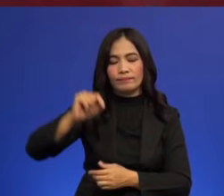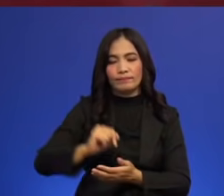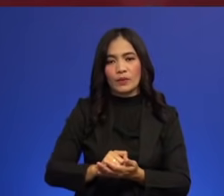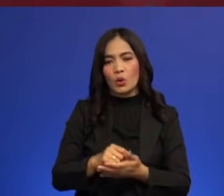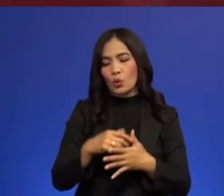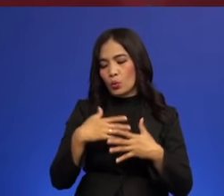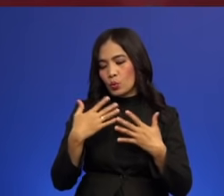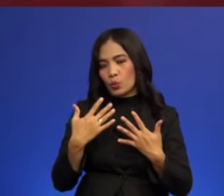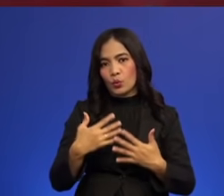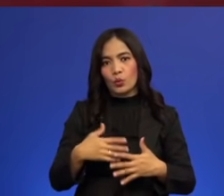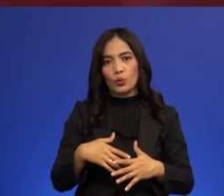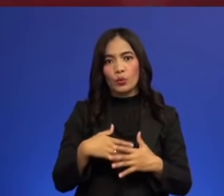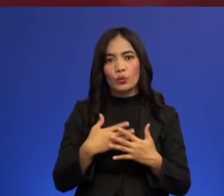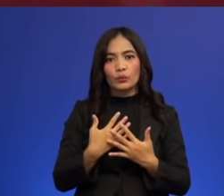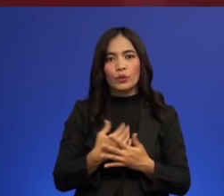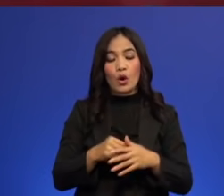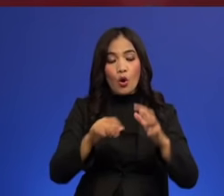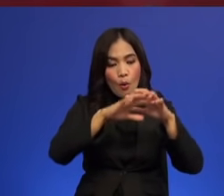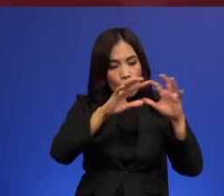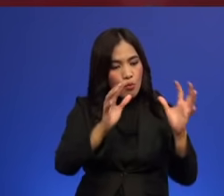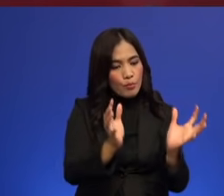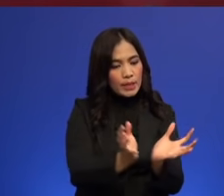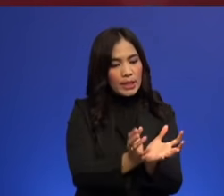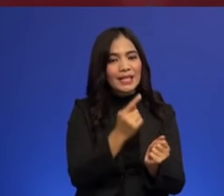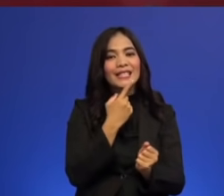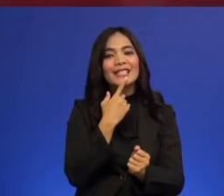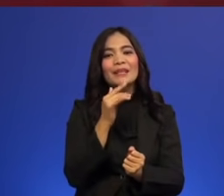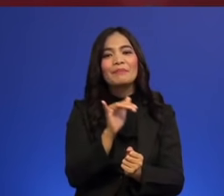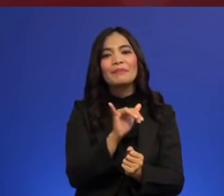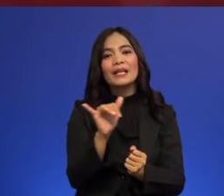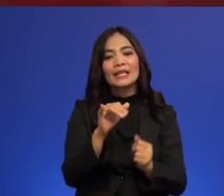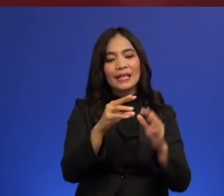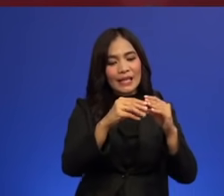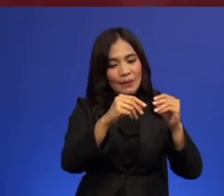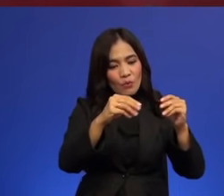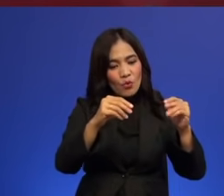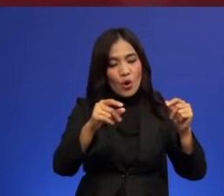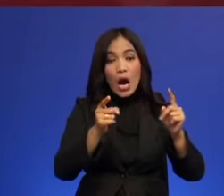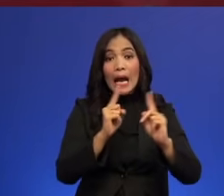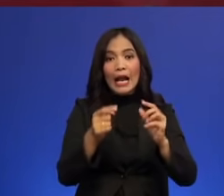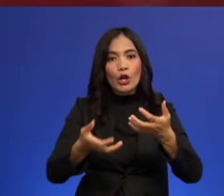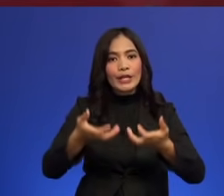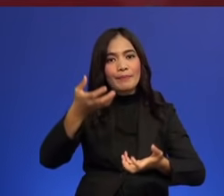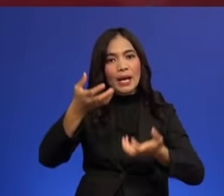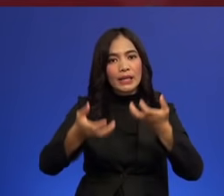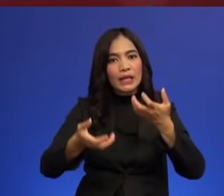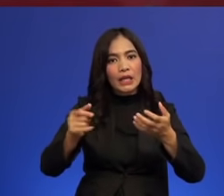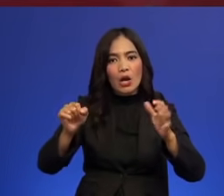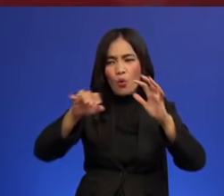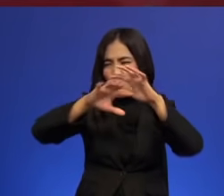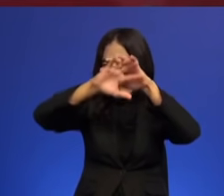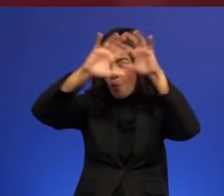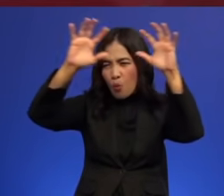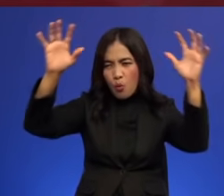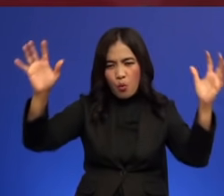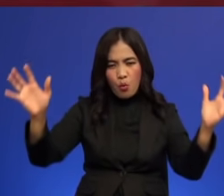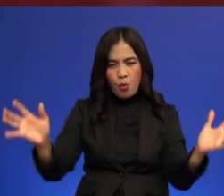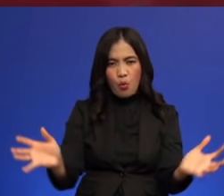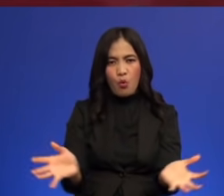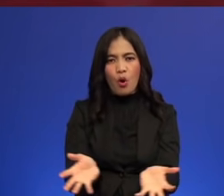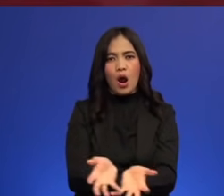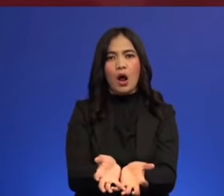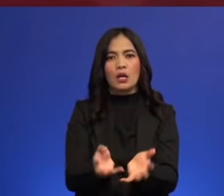Aduh, bumi ini debu jika dibanding jagat raya, seperti debu.